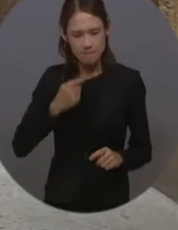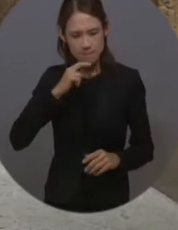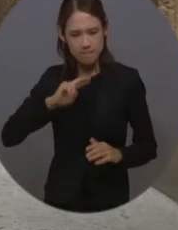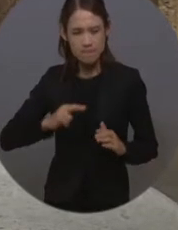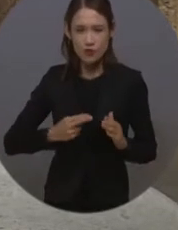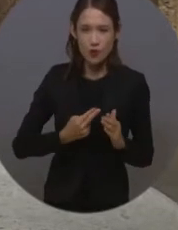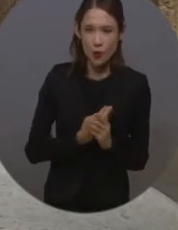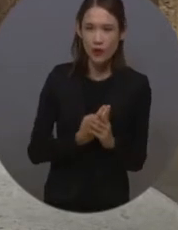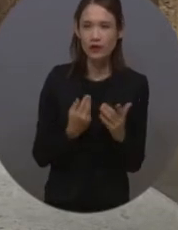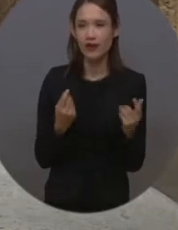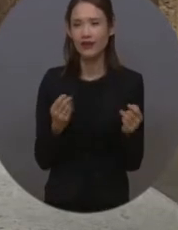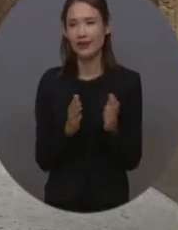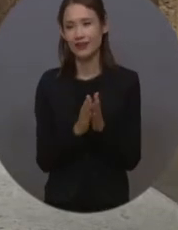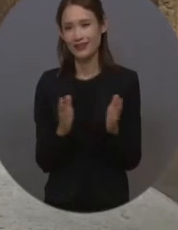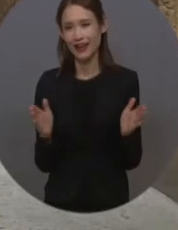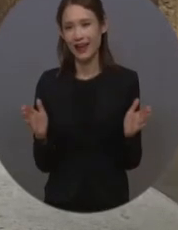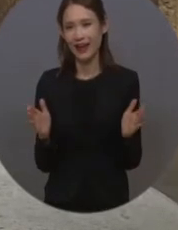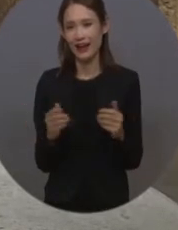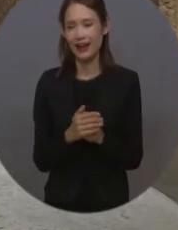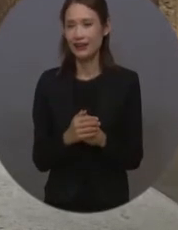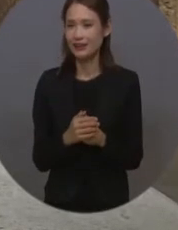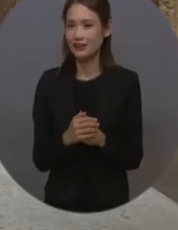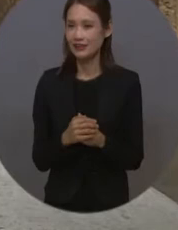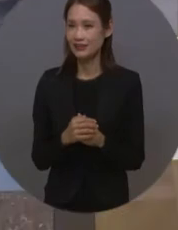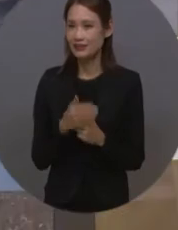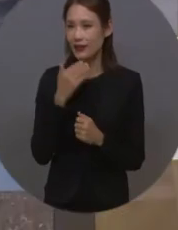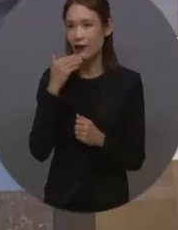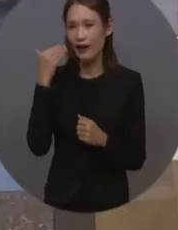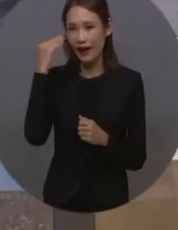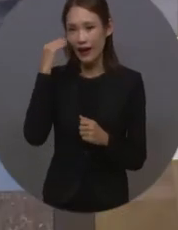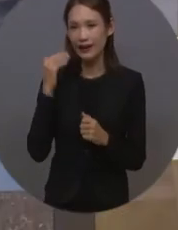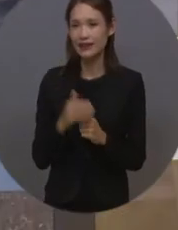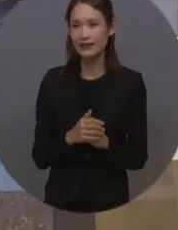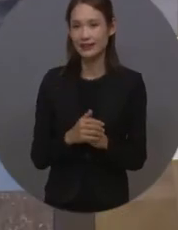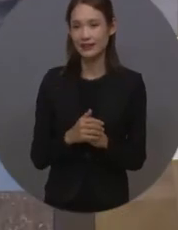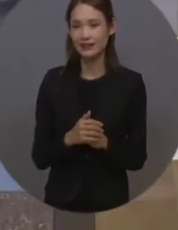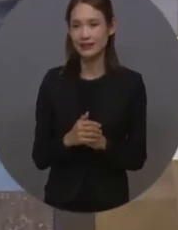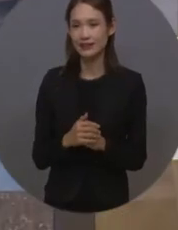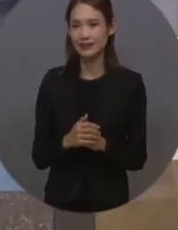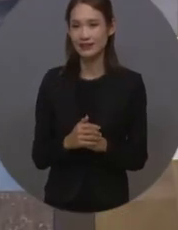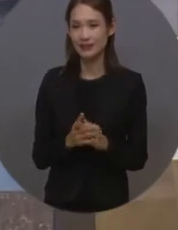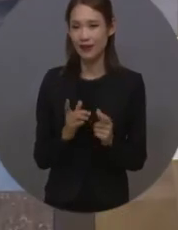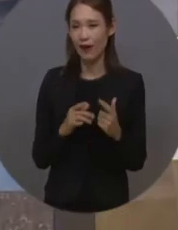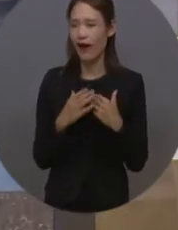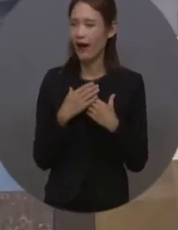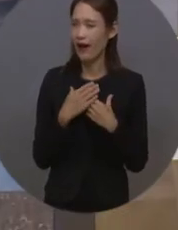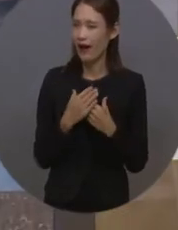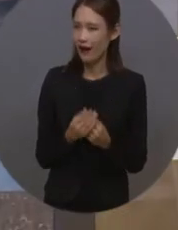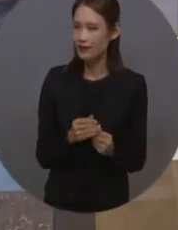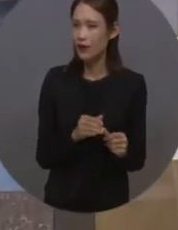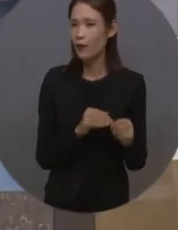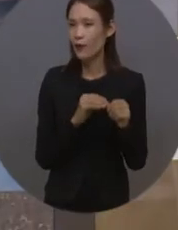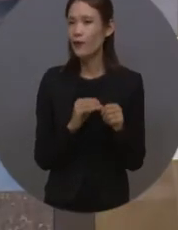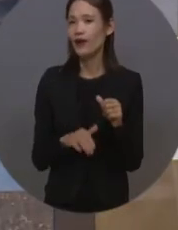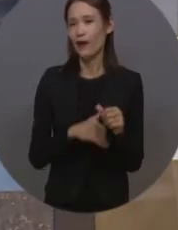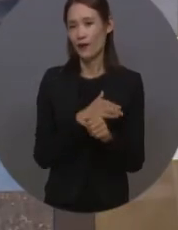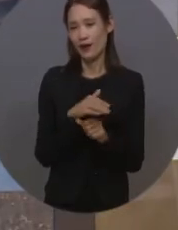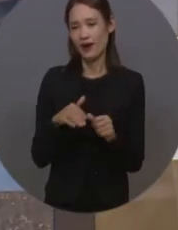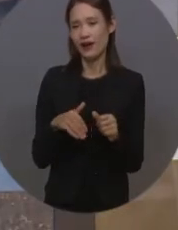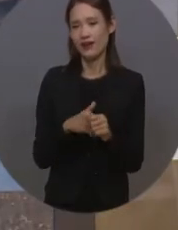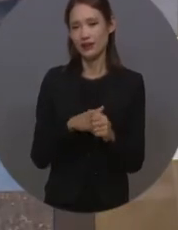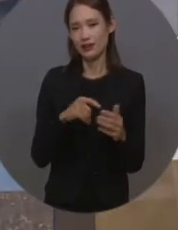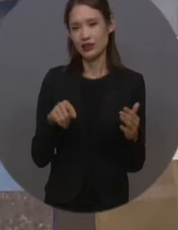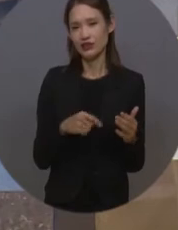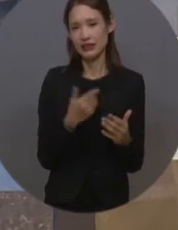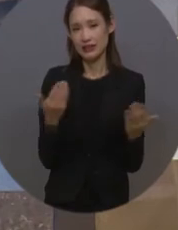되더라고요. 네. 그래서 이제 이 청각장애인분들이 더 이런 안정적인 고용 환경을 속에서 일할